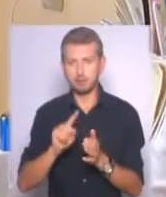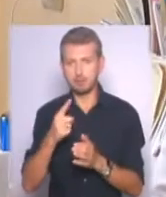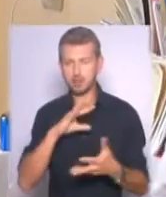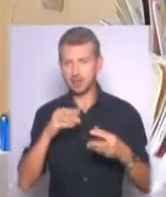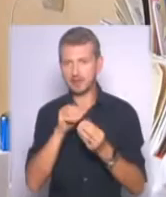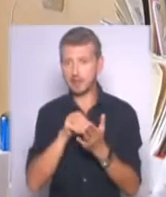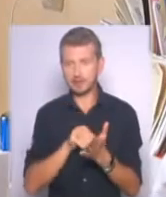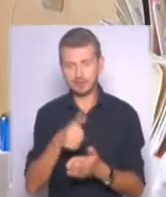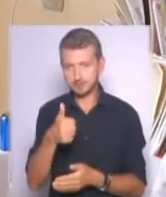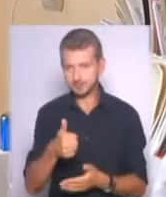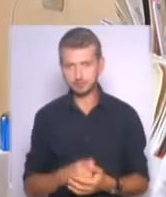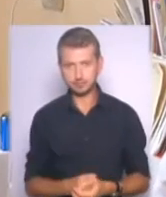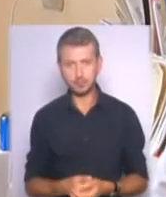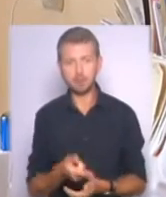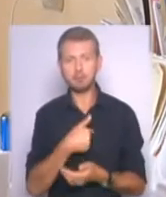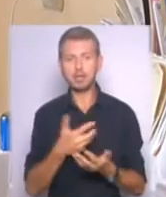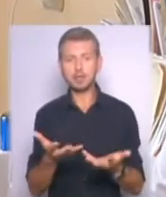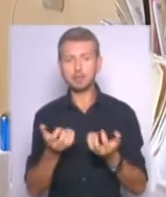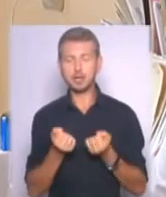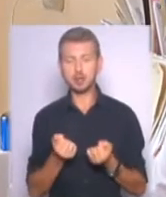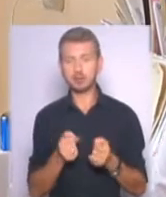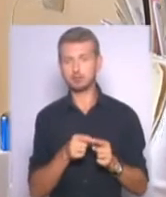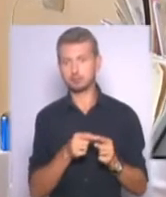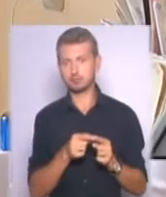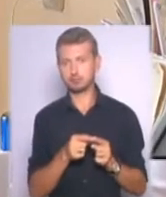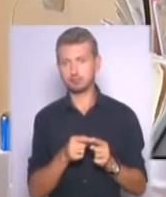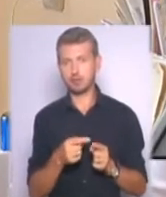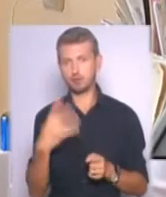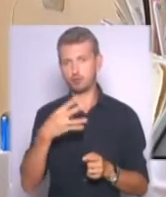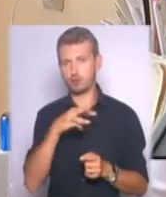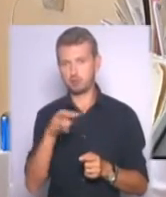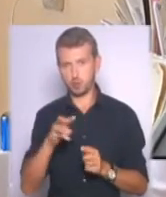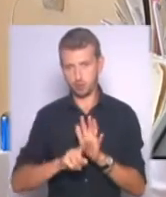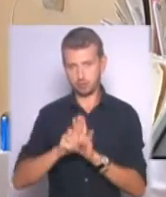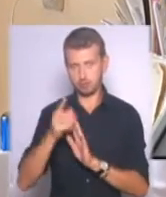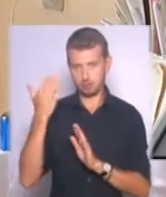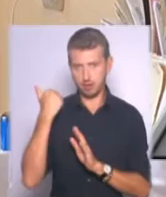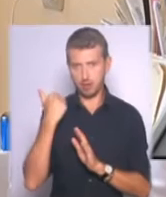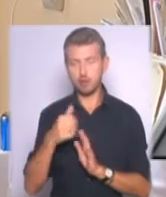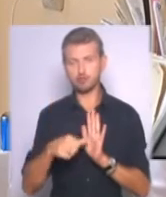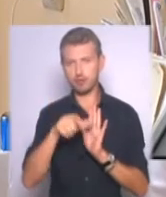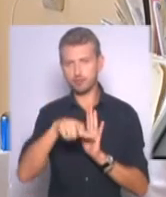Ми прийняли на момент прийому, вже у нас 40 хвилин прийшло, 6 чоловік.